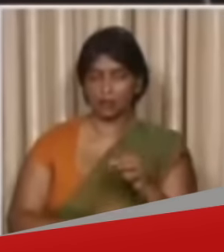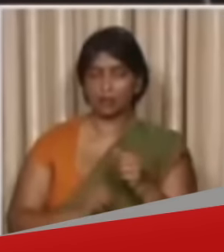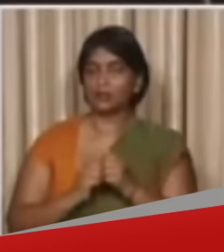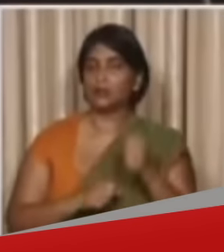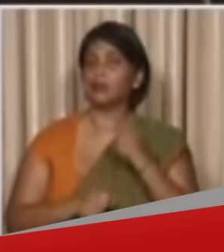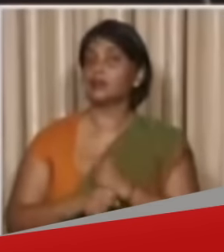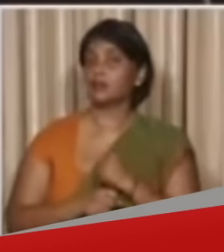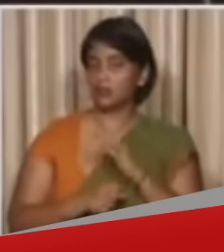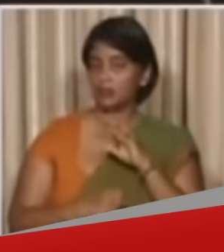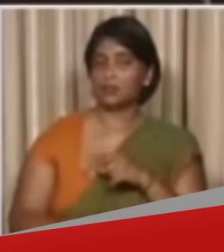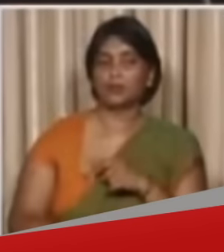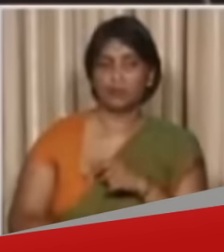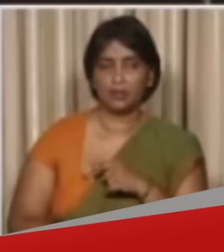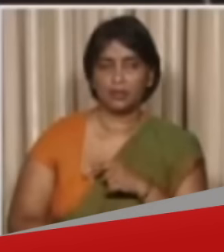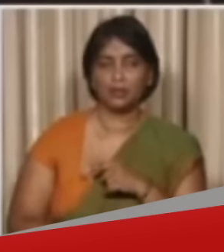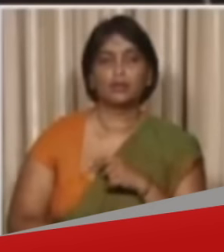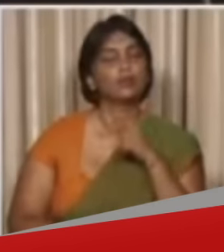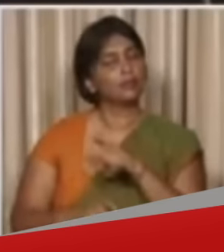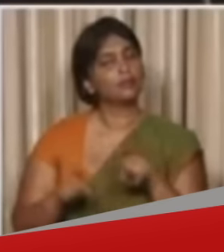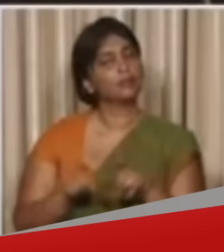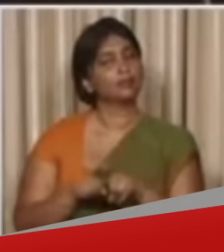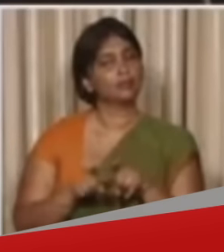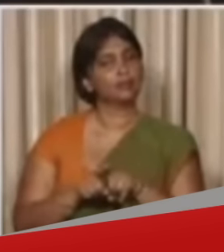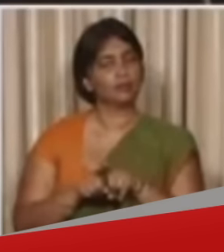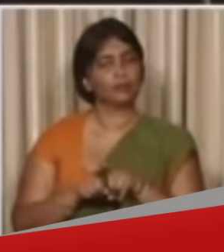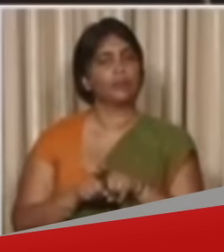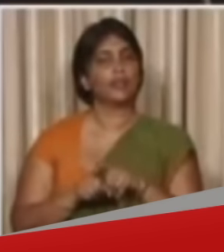ආණ්ඩුව විසින්. ඒ වගේම